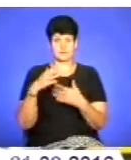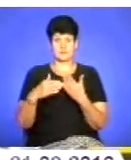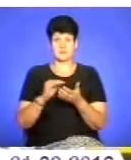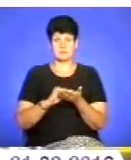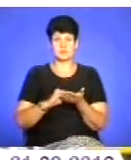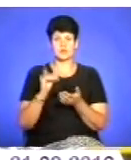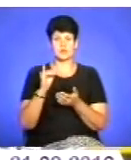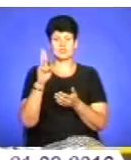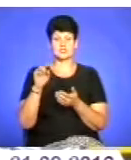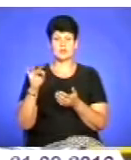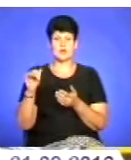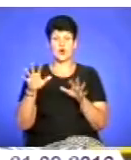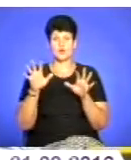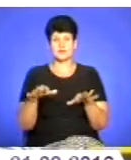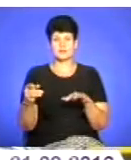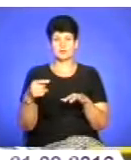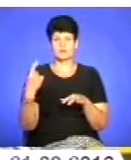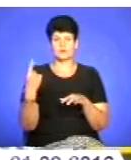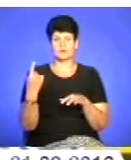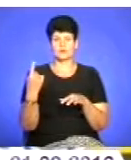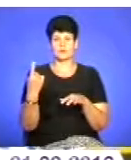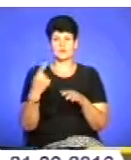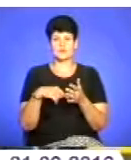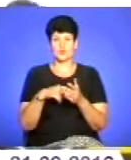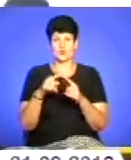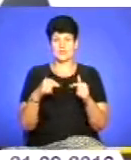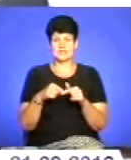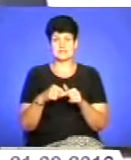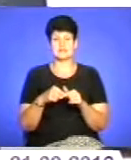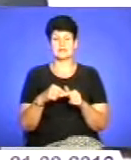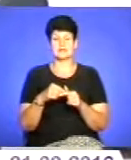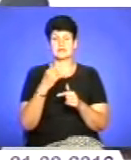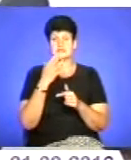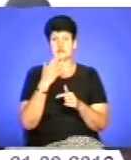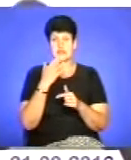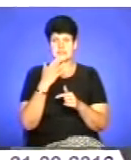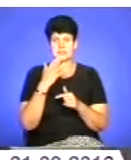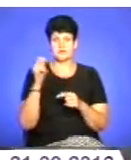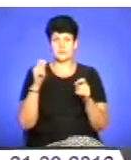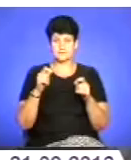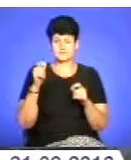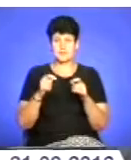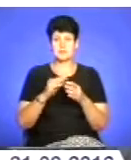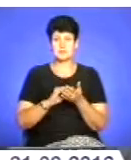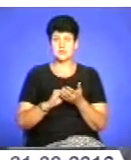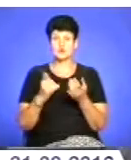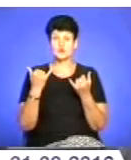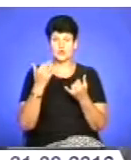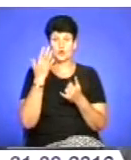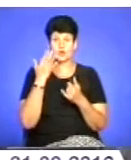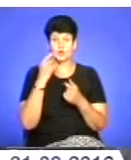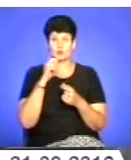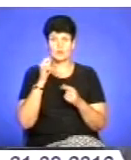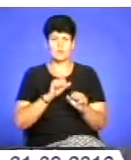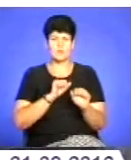Черепанським, голова Тернопільської міської організації Конгресу українських націоналістів, який пише, що сьогодні, коли Україна боронить